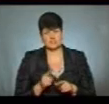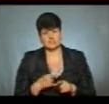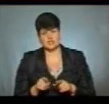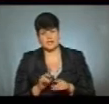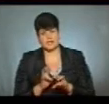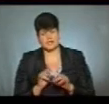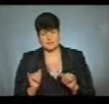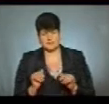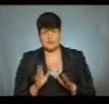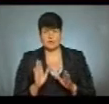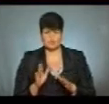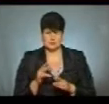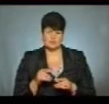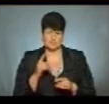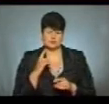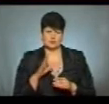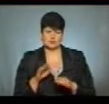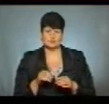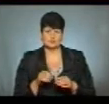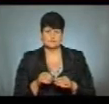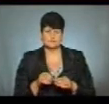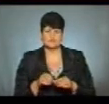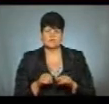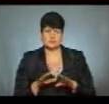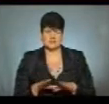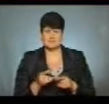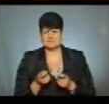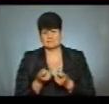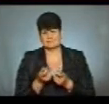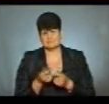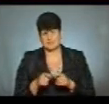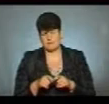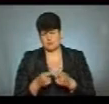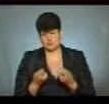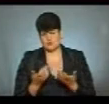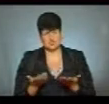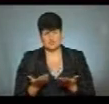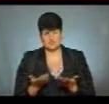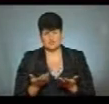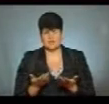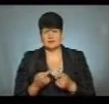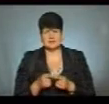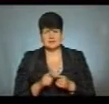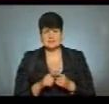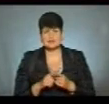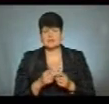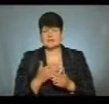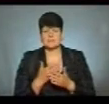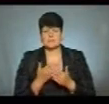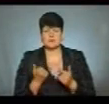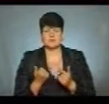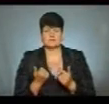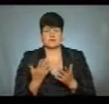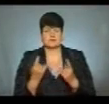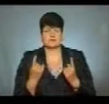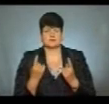це буде ліквідовано. Це незначні такі, скажімо, пошкодження і якісь, що ведуть за собою, тягнуть, верніше, за собою якісь